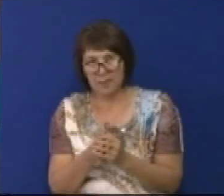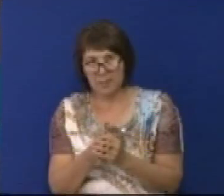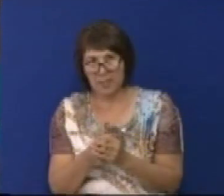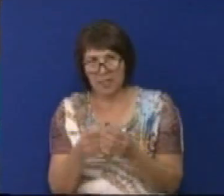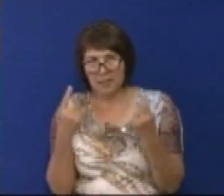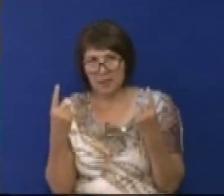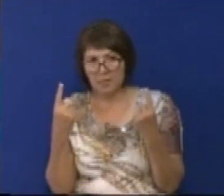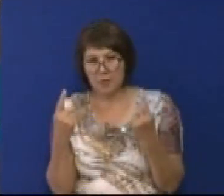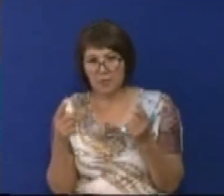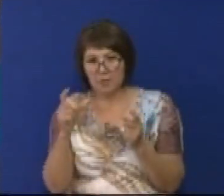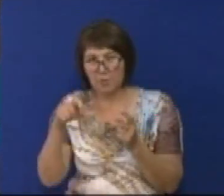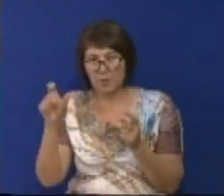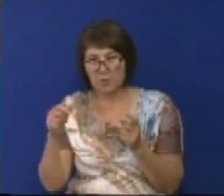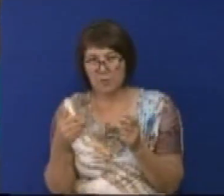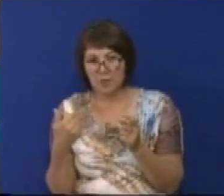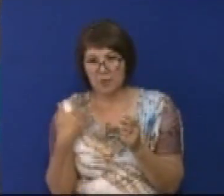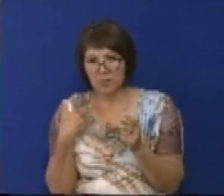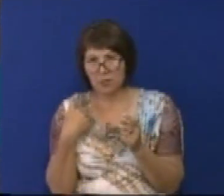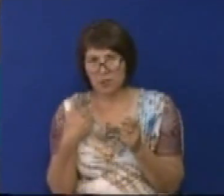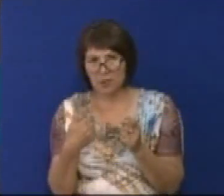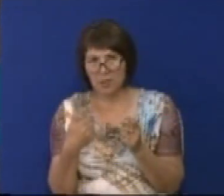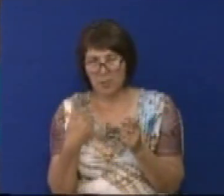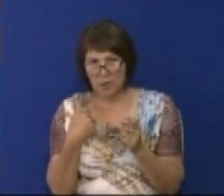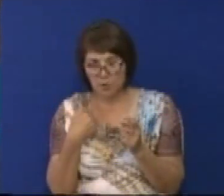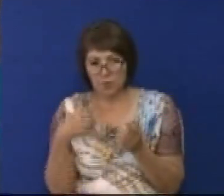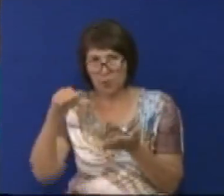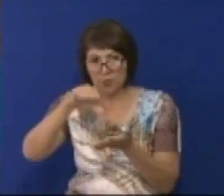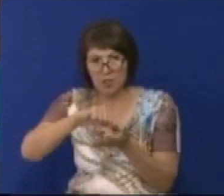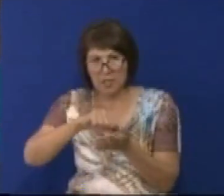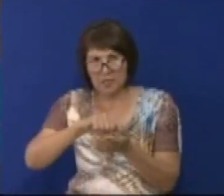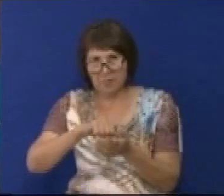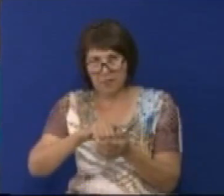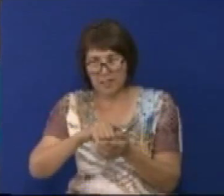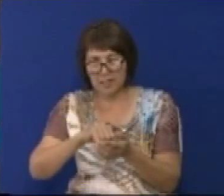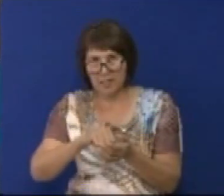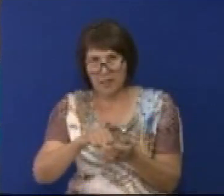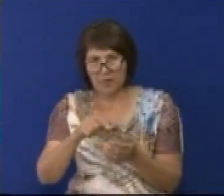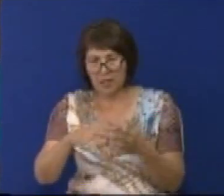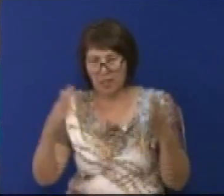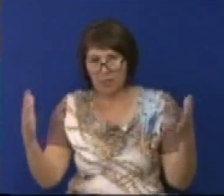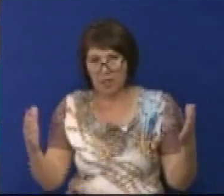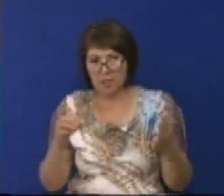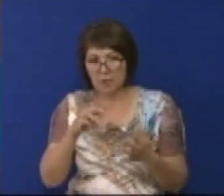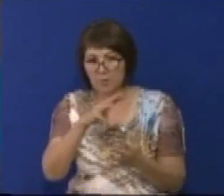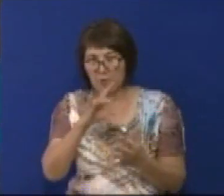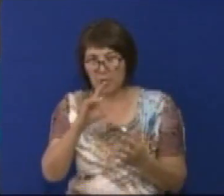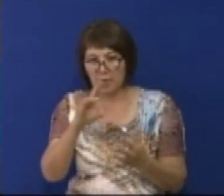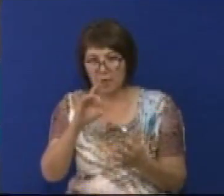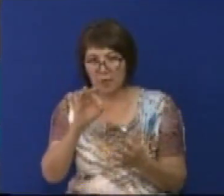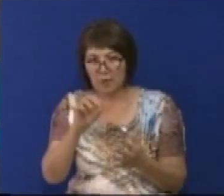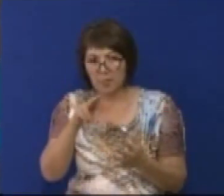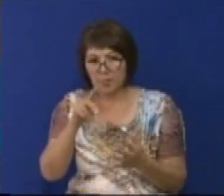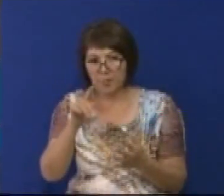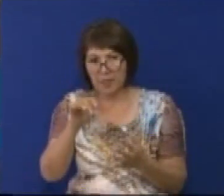қарап, менің де ерекше бір шараларға қатысқым келді. Әлем бойынша 30 жыл жүзеге асырылып келе жатқан мына жоба мені өте